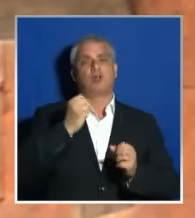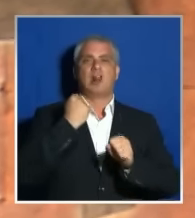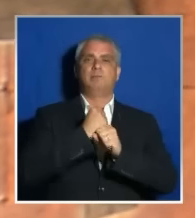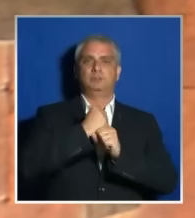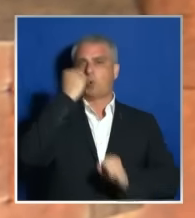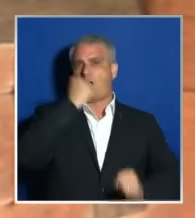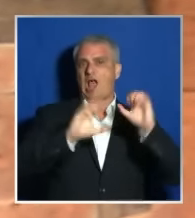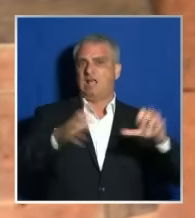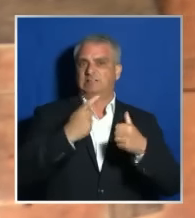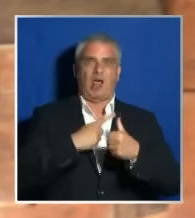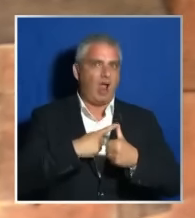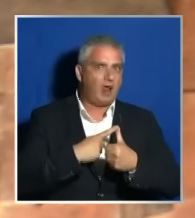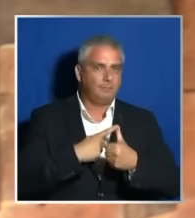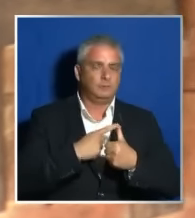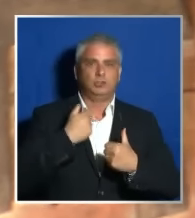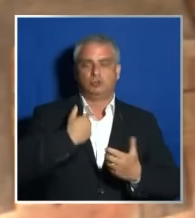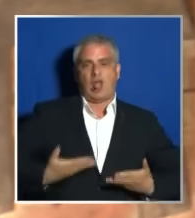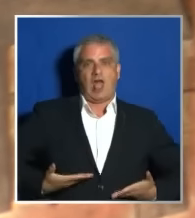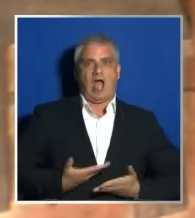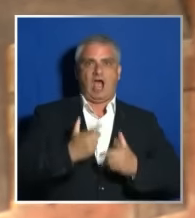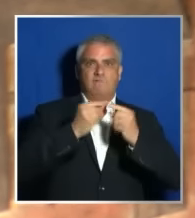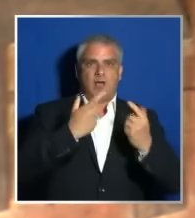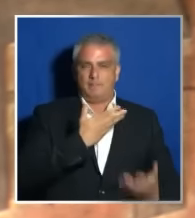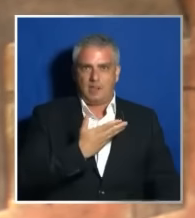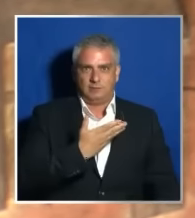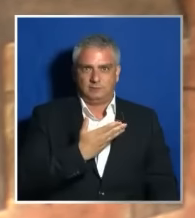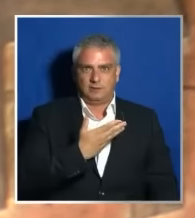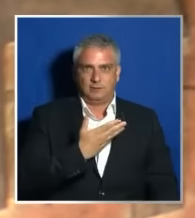ביצוע רצח עם, של ערבה בעזה.